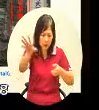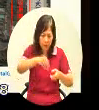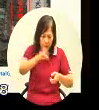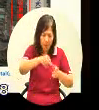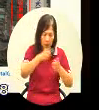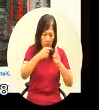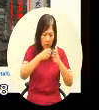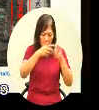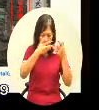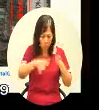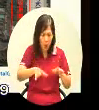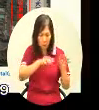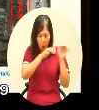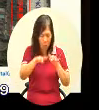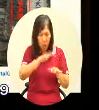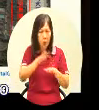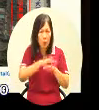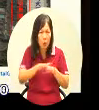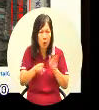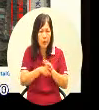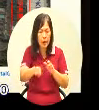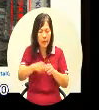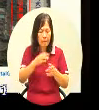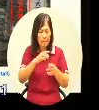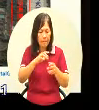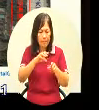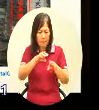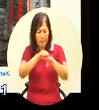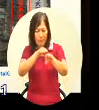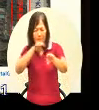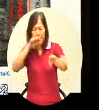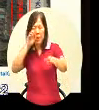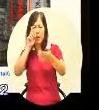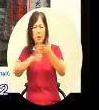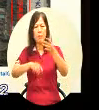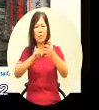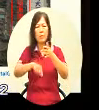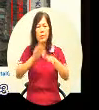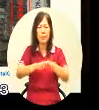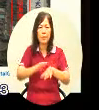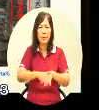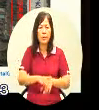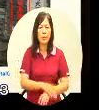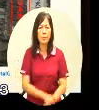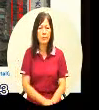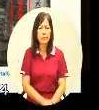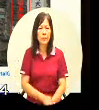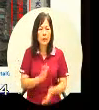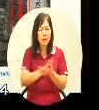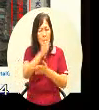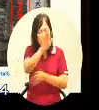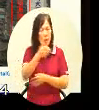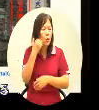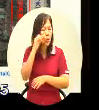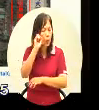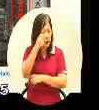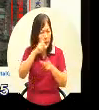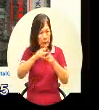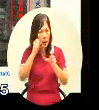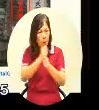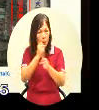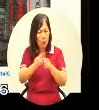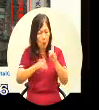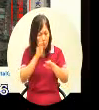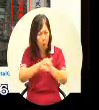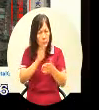去，所以呢，这边都很容易造成堵车。那未来义大如果做好了，这